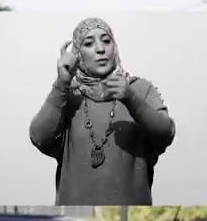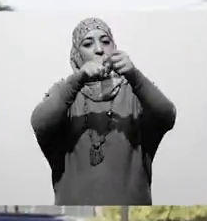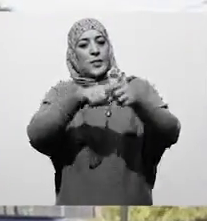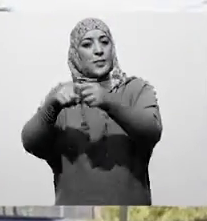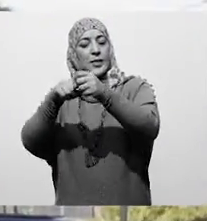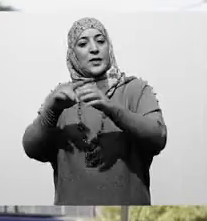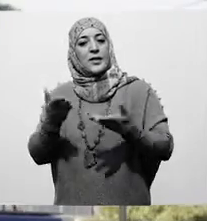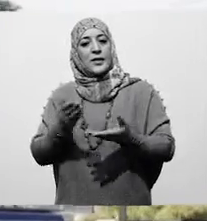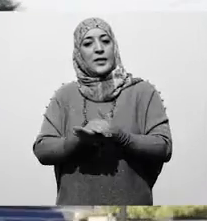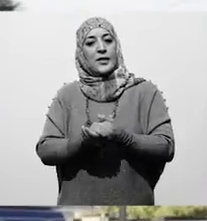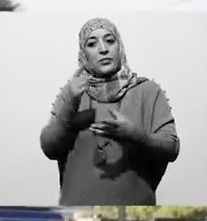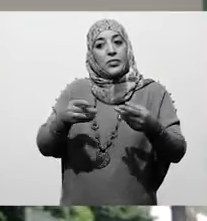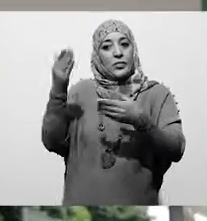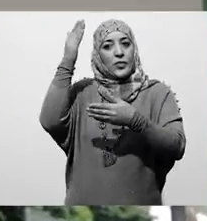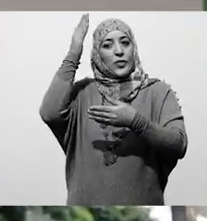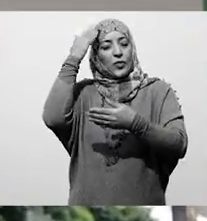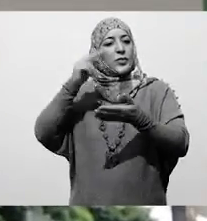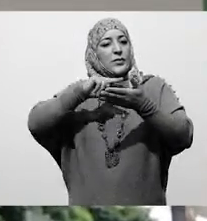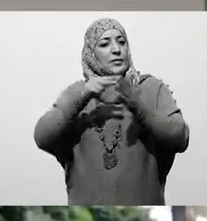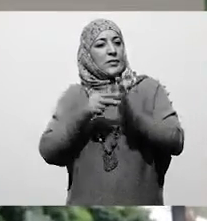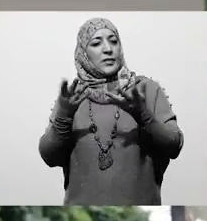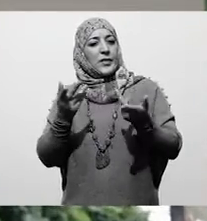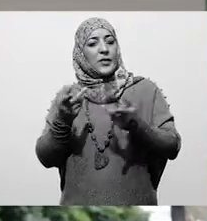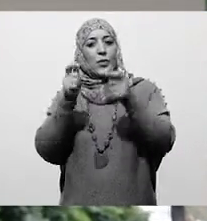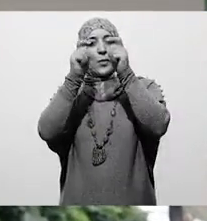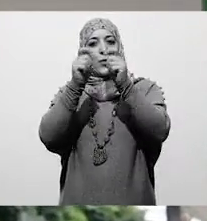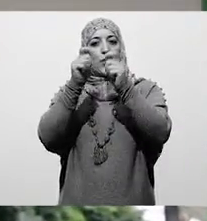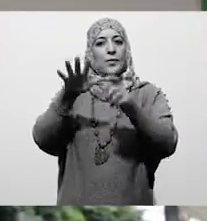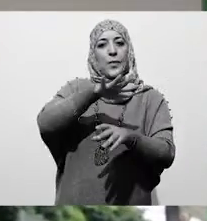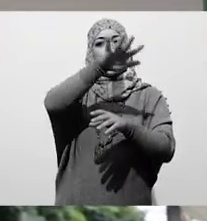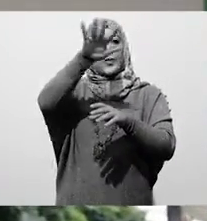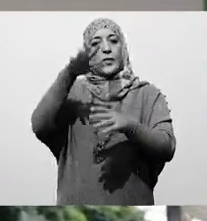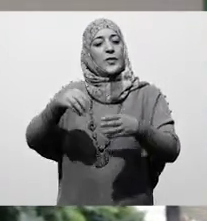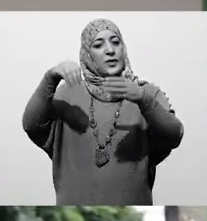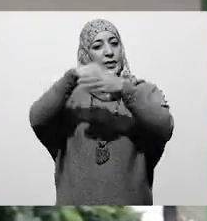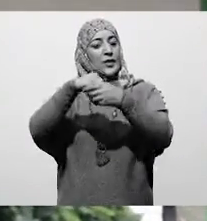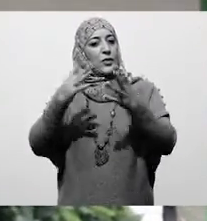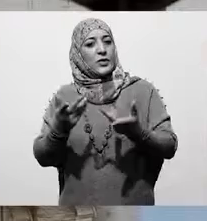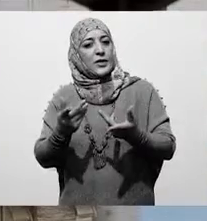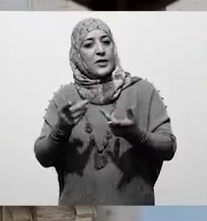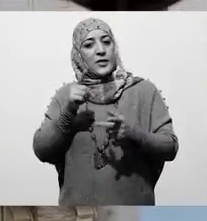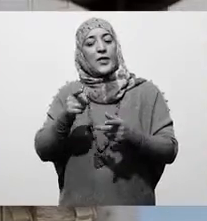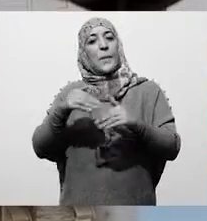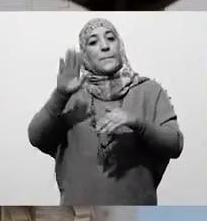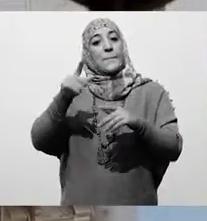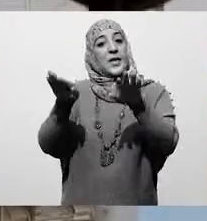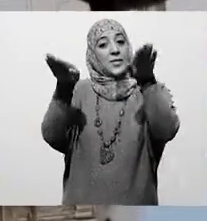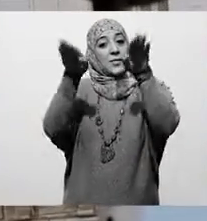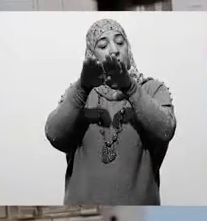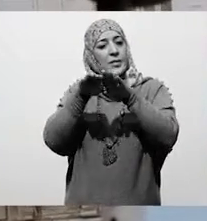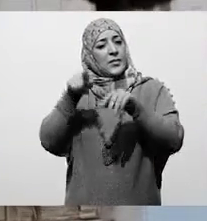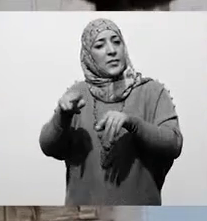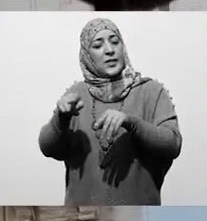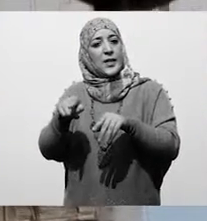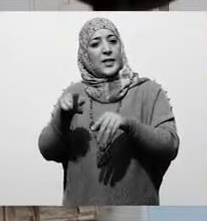d'avoir, on va dire, des connaissances théoriques sur les politiques publiques locales inclusives, mais également elle leur a